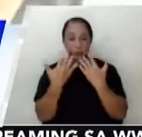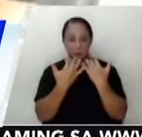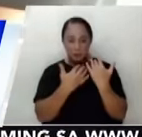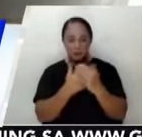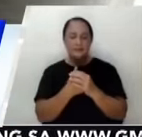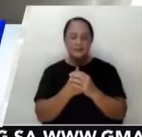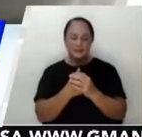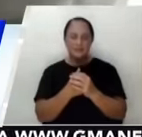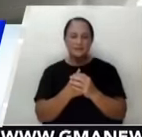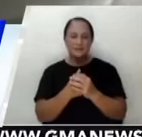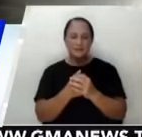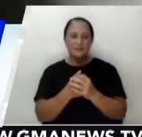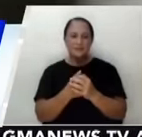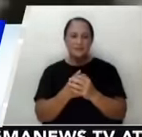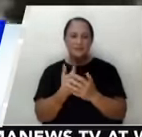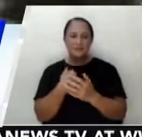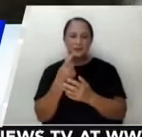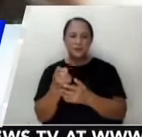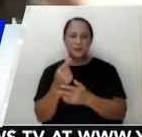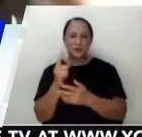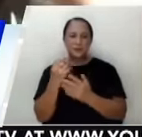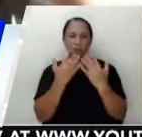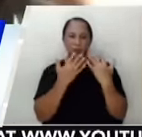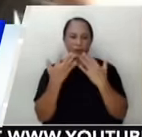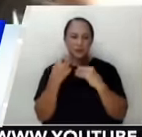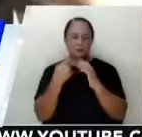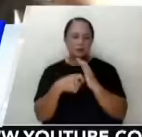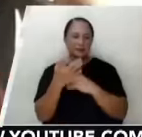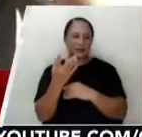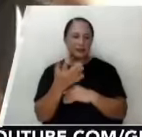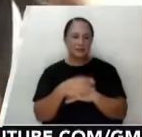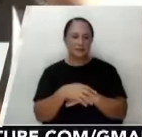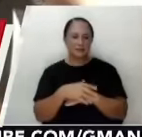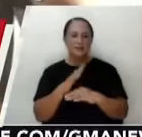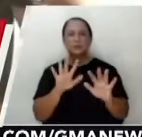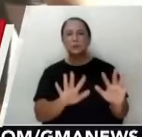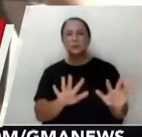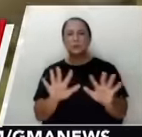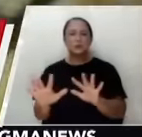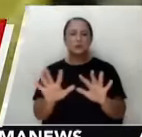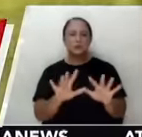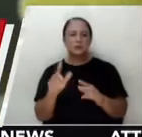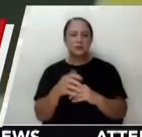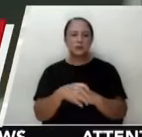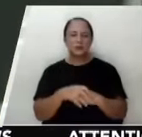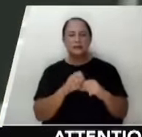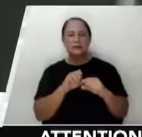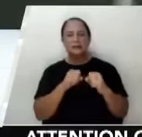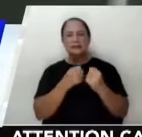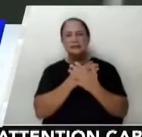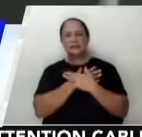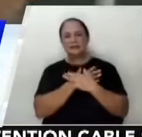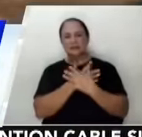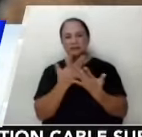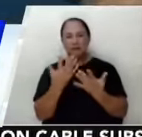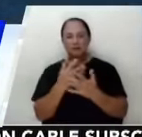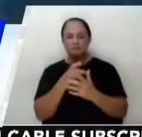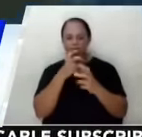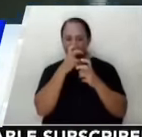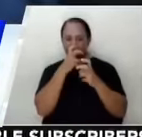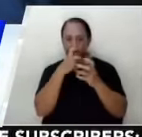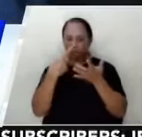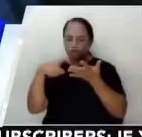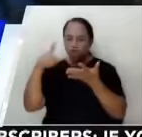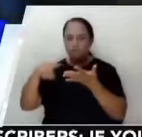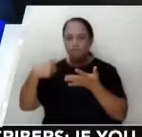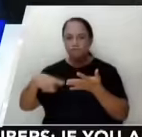so actually this is a birthday treat for him. Relax lang, break from work. Mahigpit naman ang inspeksyon ay pinatutupad sa